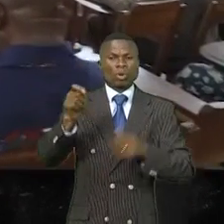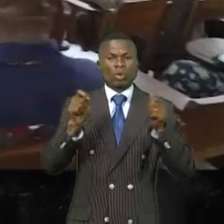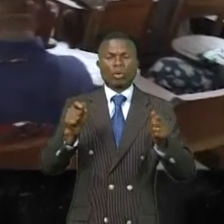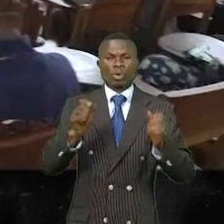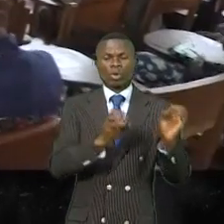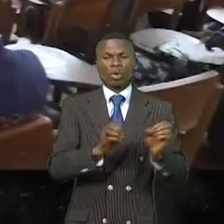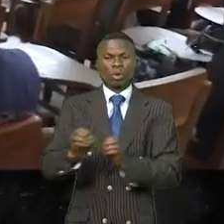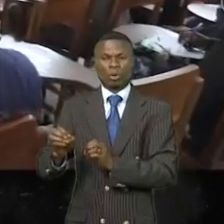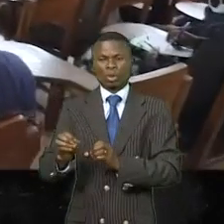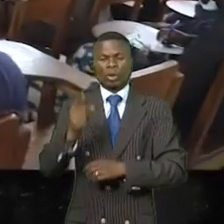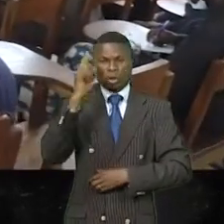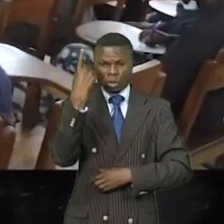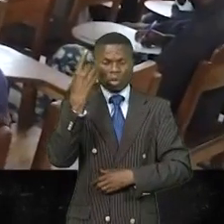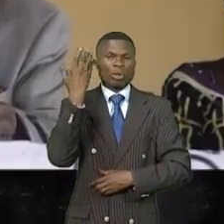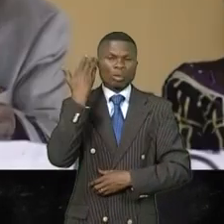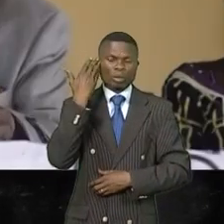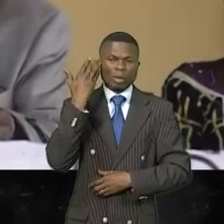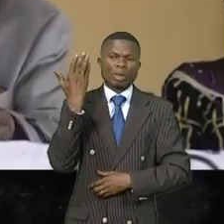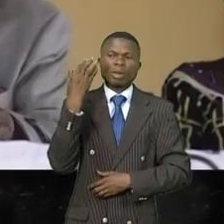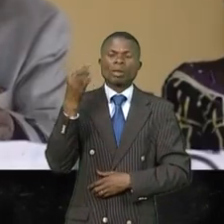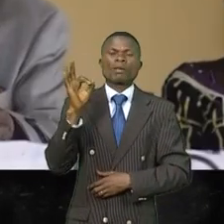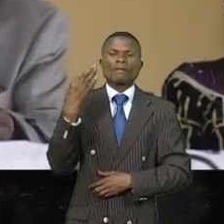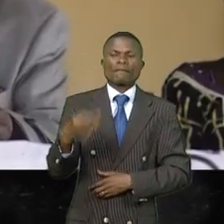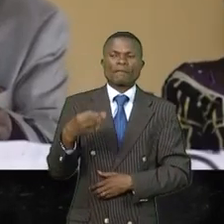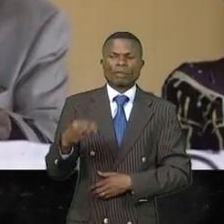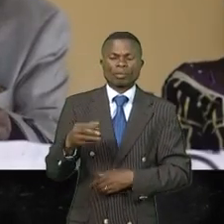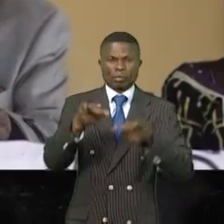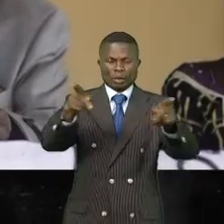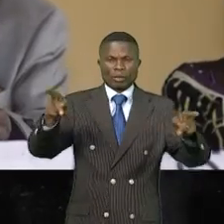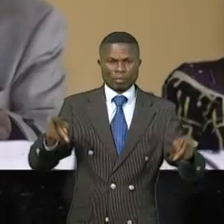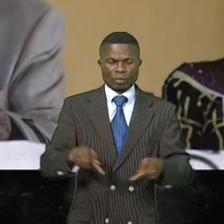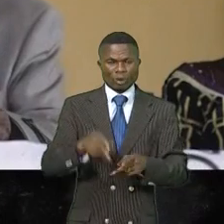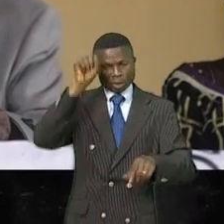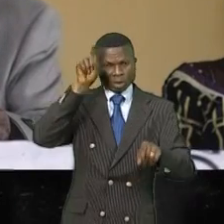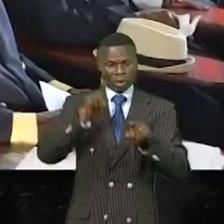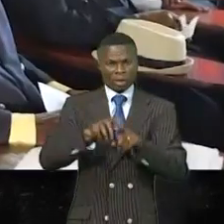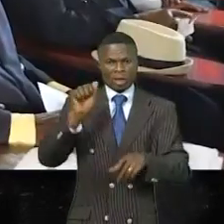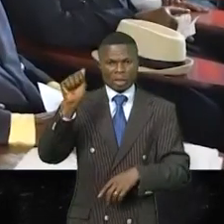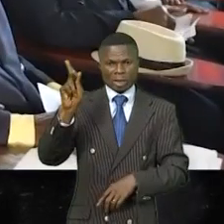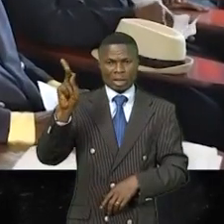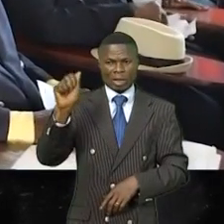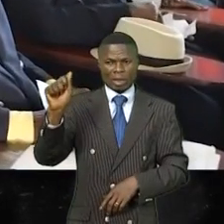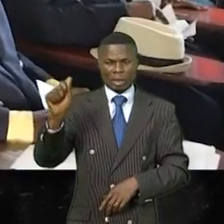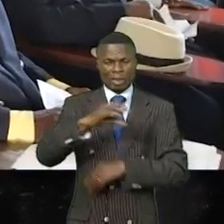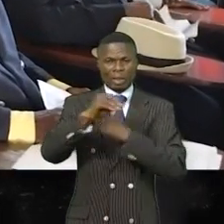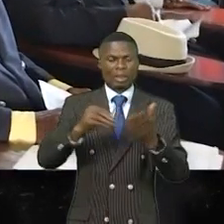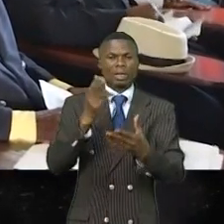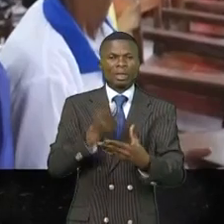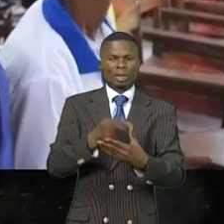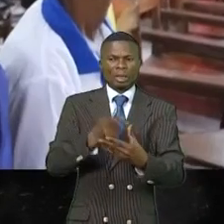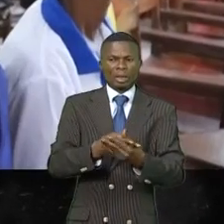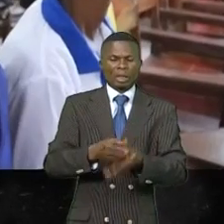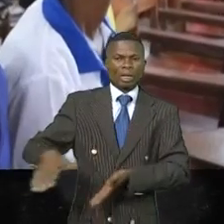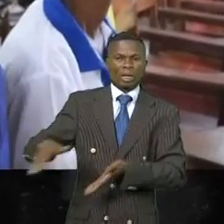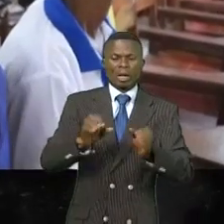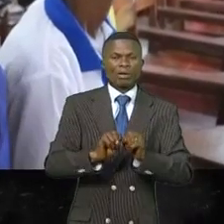animée par l'un d'entre eux, François Loussangangele, dans la salle Frère Carilus, au Centre pour handicapés sur